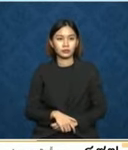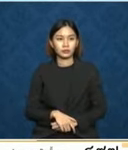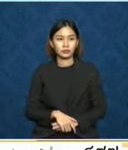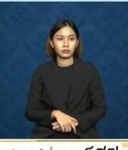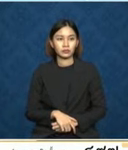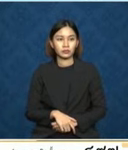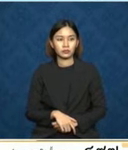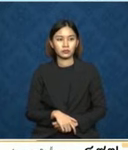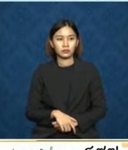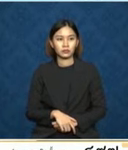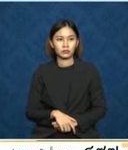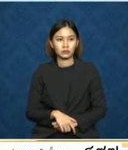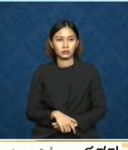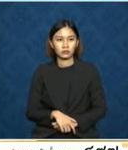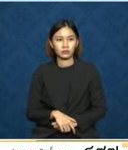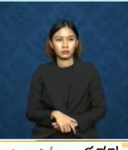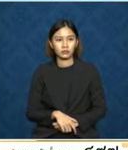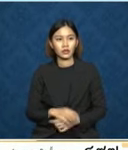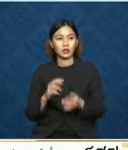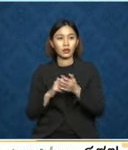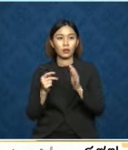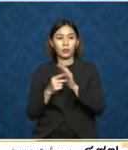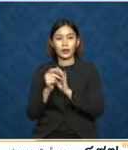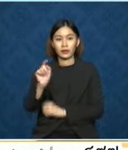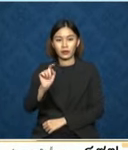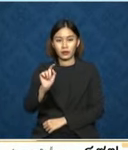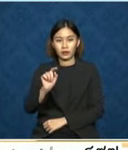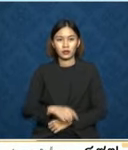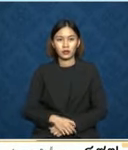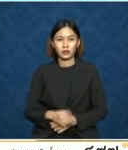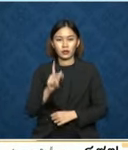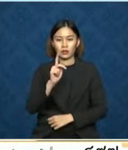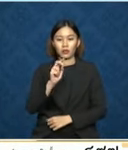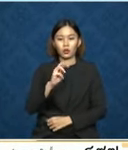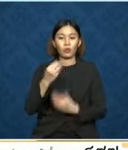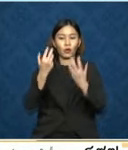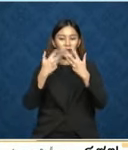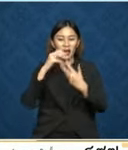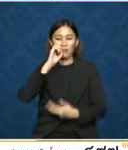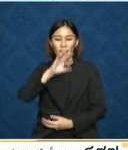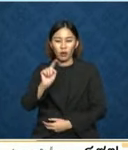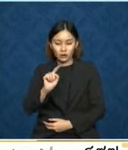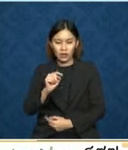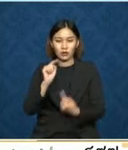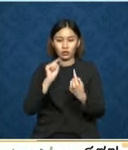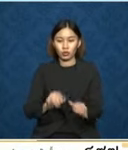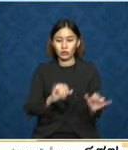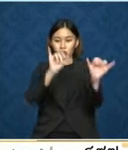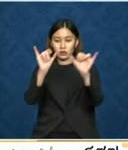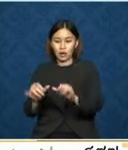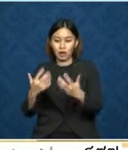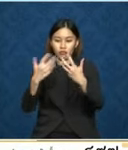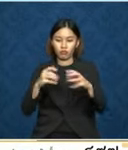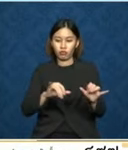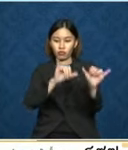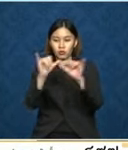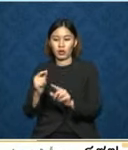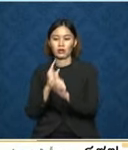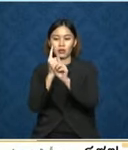อะไรครับท่านประธานกรมโรงงานกำลังบอกว่าการย้ายเครื่องจักรย้ายโรงงานตามมาตรา 26ไม่ต้องสนใจประชาชน